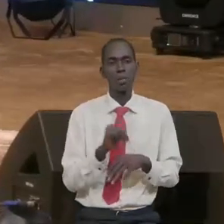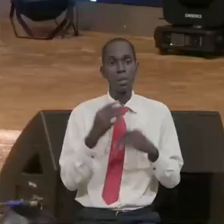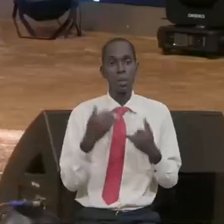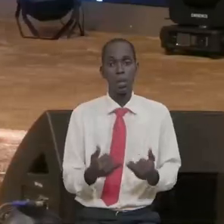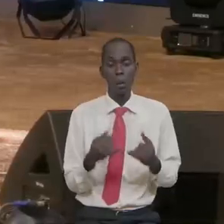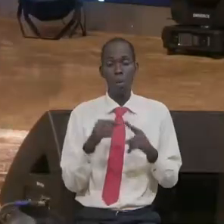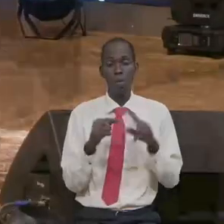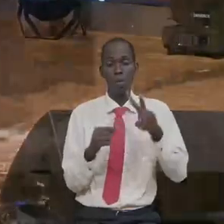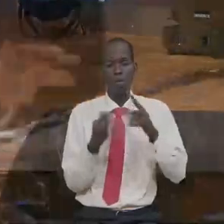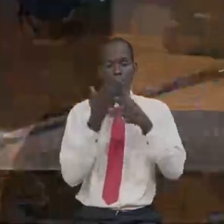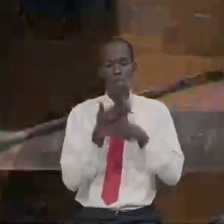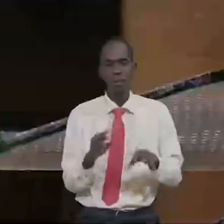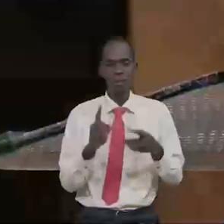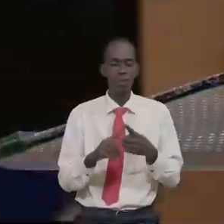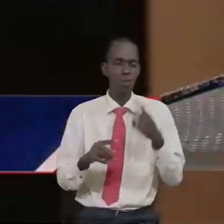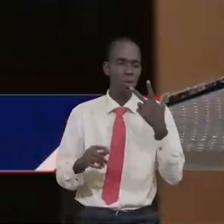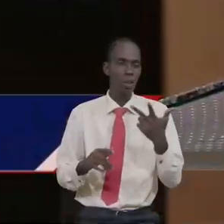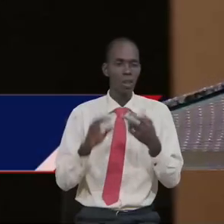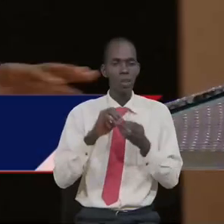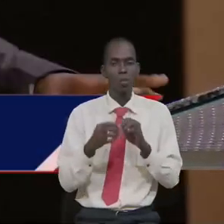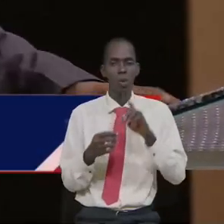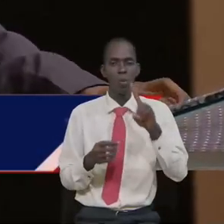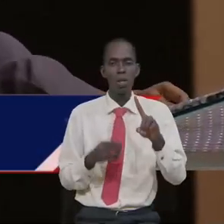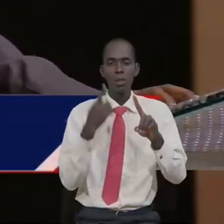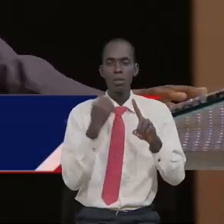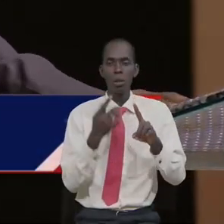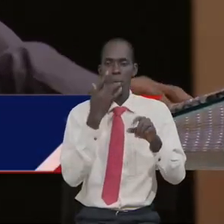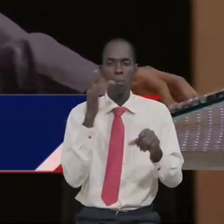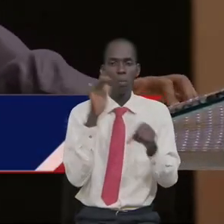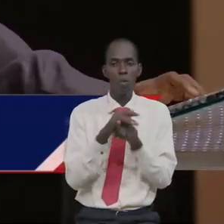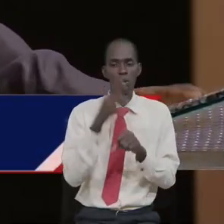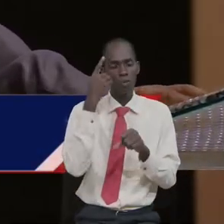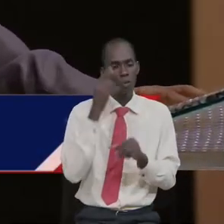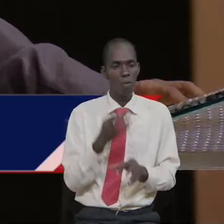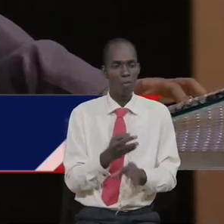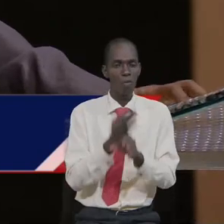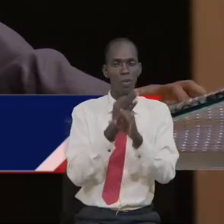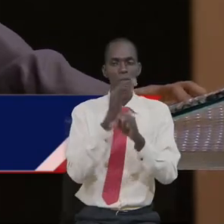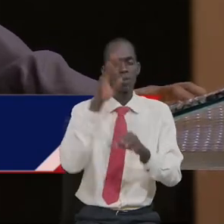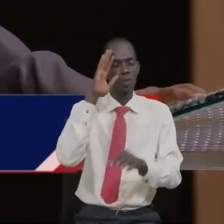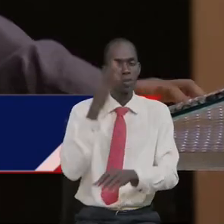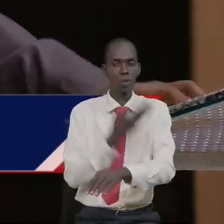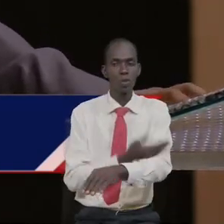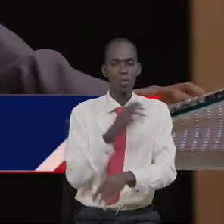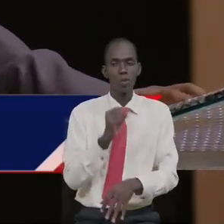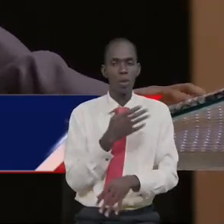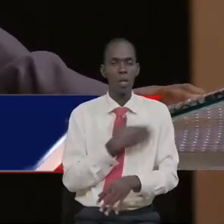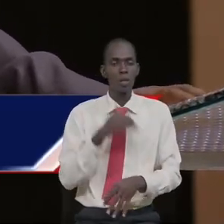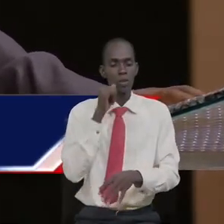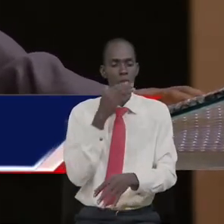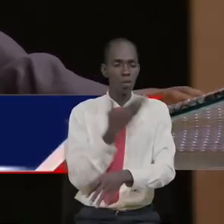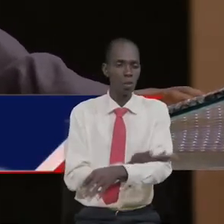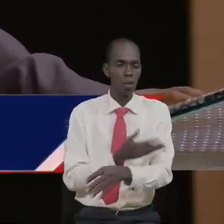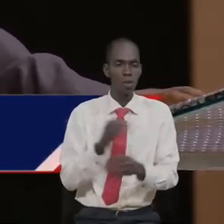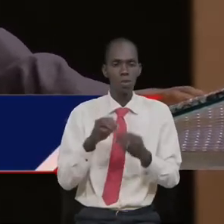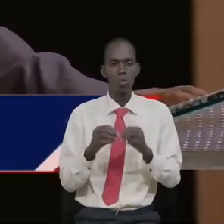parties. Première partie, nous allons voir la promesse pour les fils et les filles fidèles.